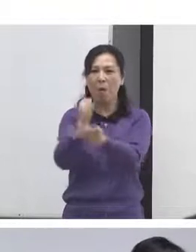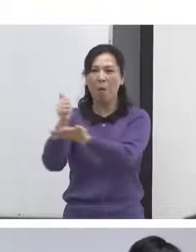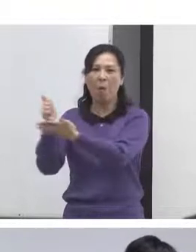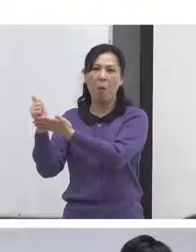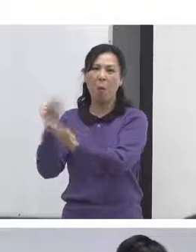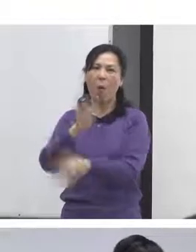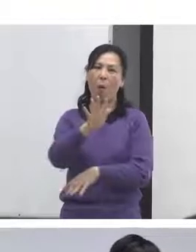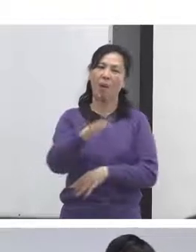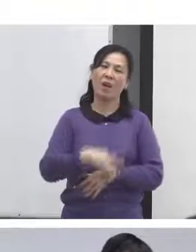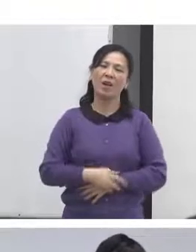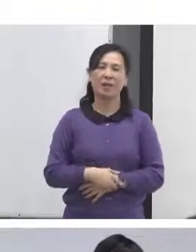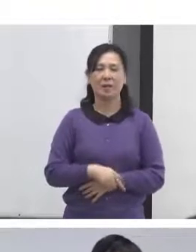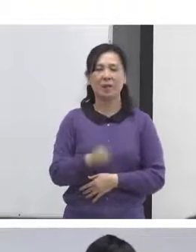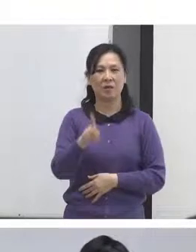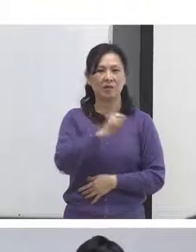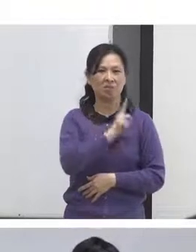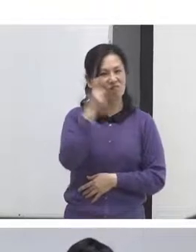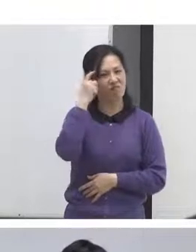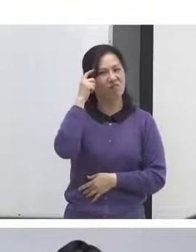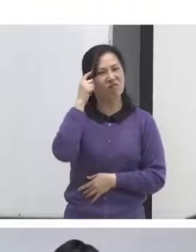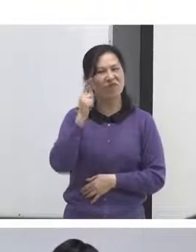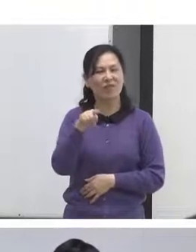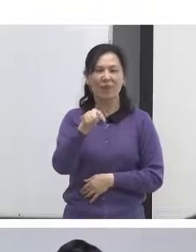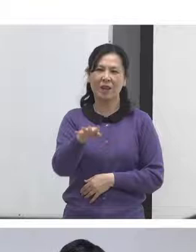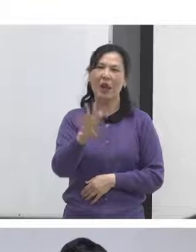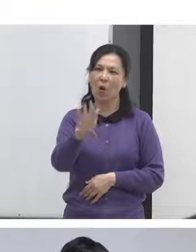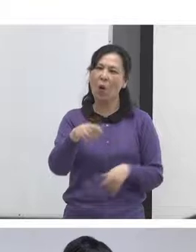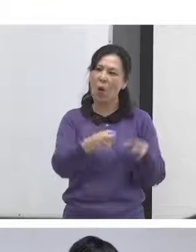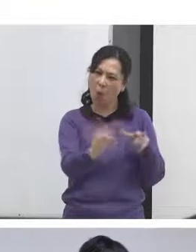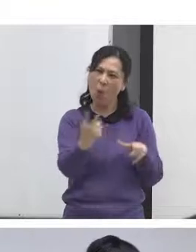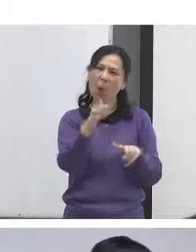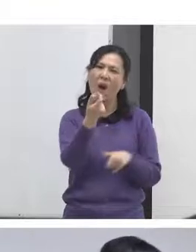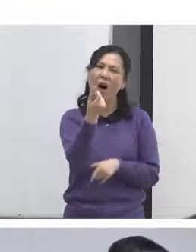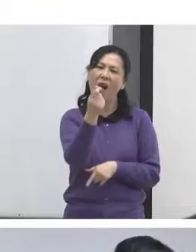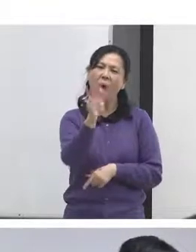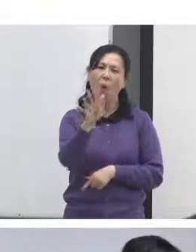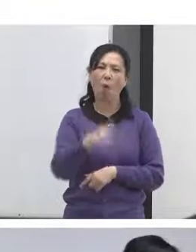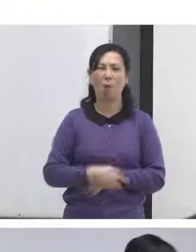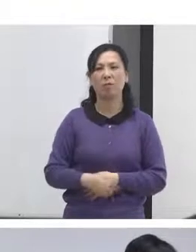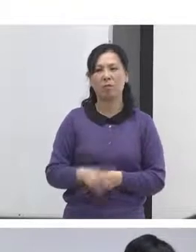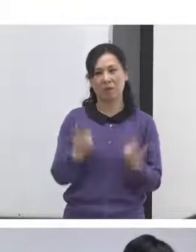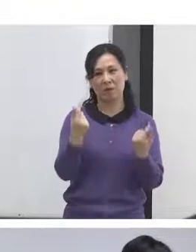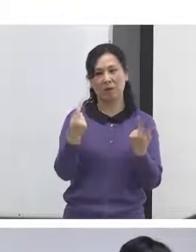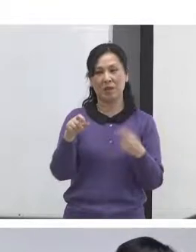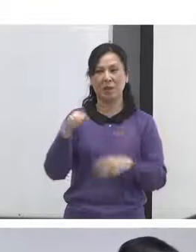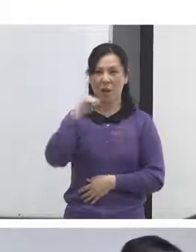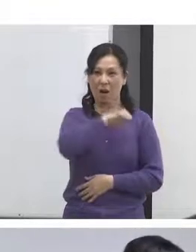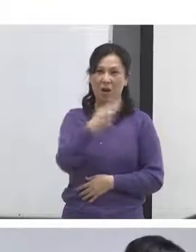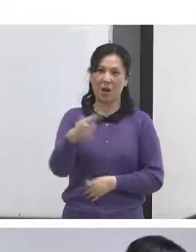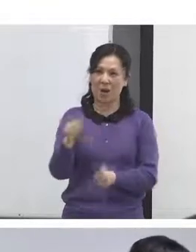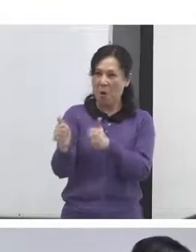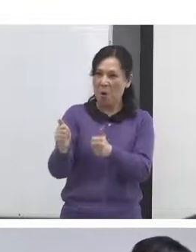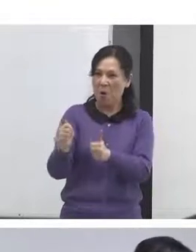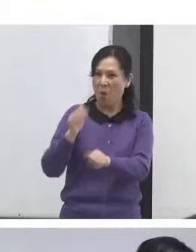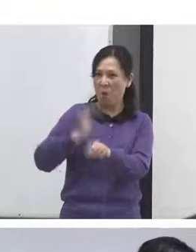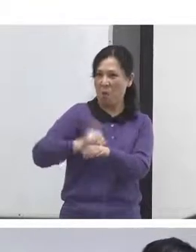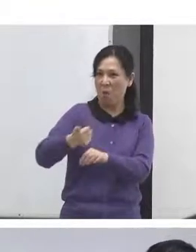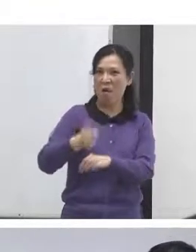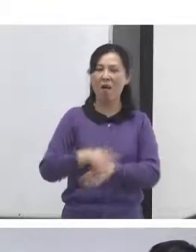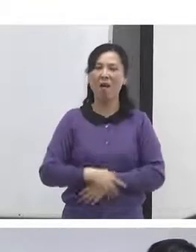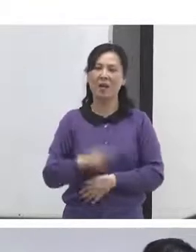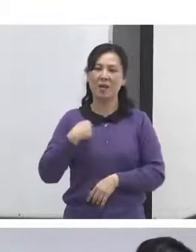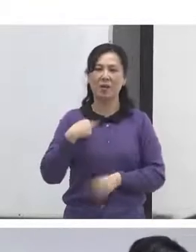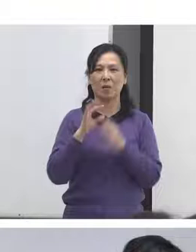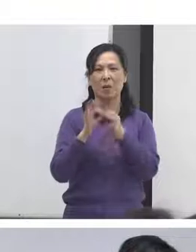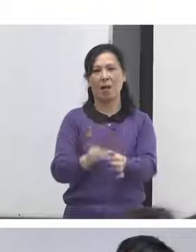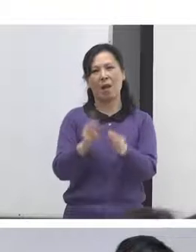觉是有一点点，虽然确实还是有推动到有些东西被开放出来，但是我觉得这也是受惠于台湾人会考试，所以可以得到这个，所以我连续2年都得到第一